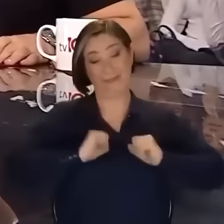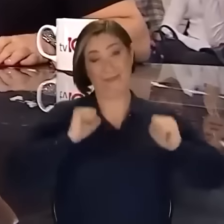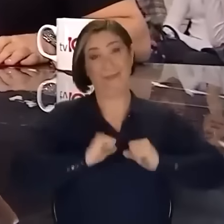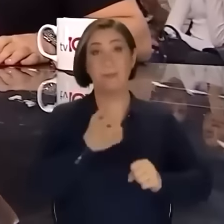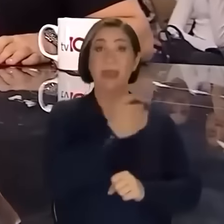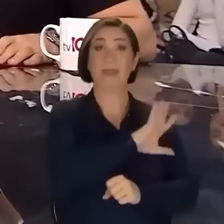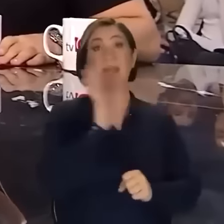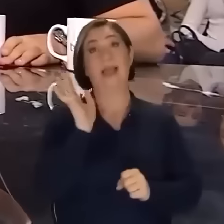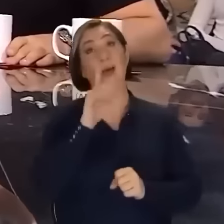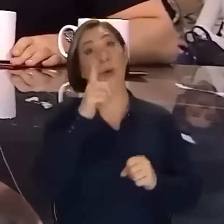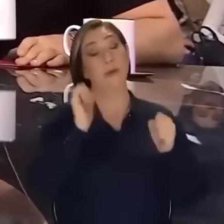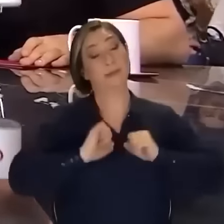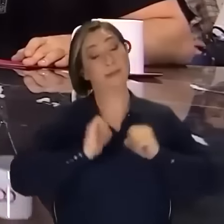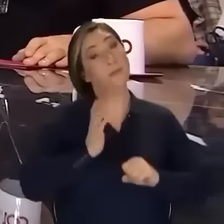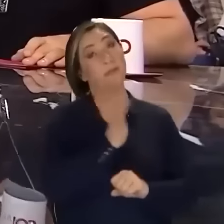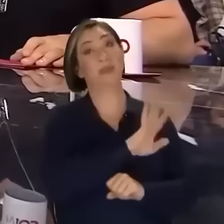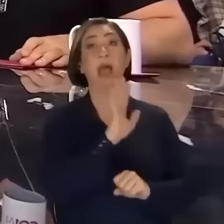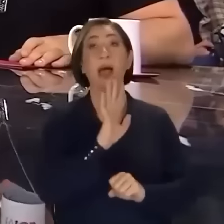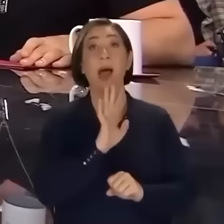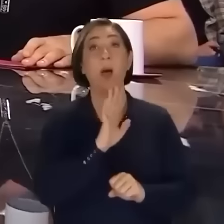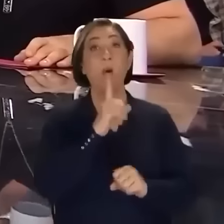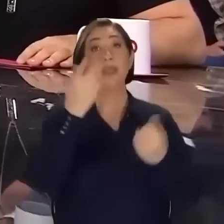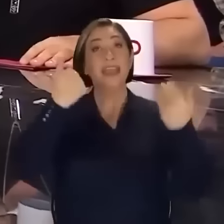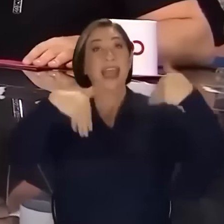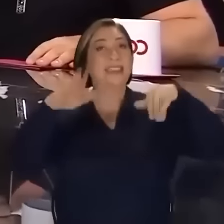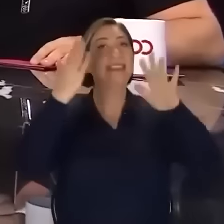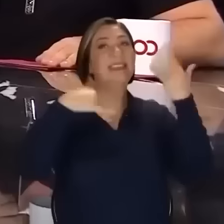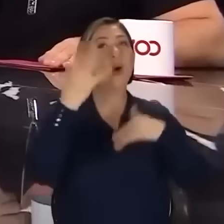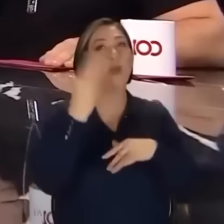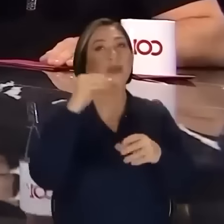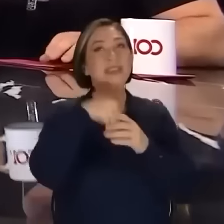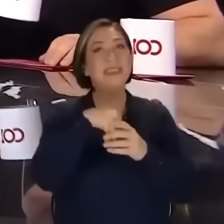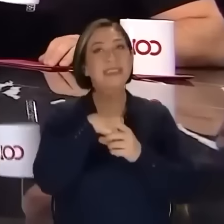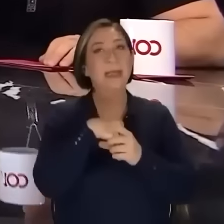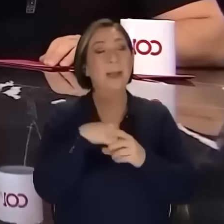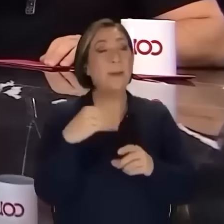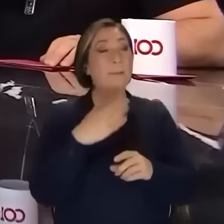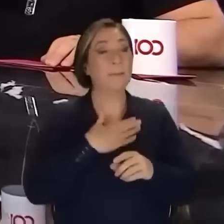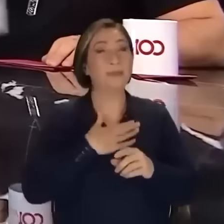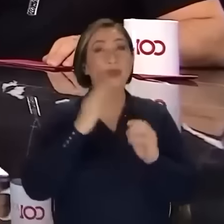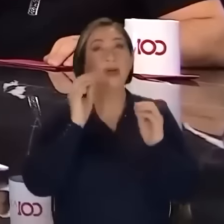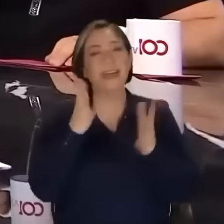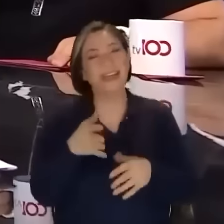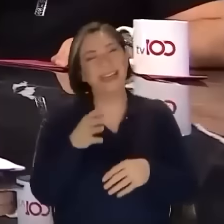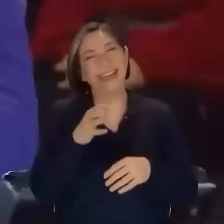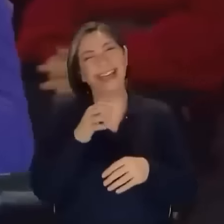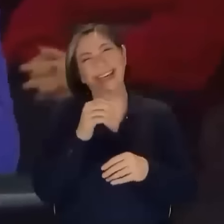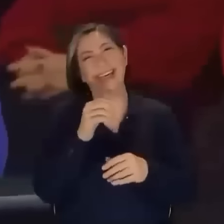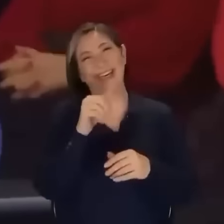o da başka bir stile yöneldi çok o dansçı olduğu için onun bir yani Faz benim çok ödem